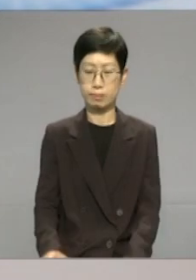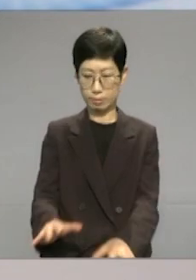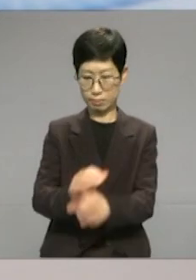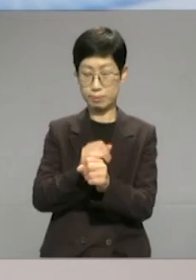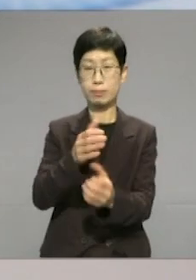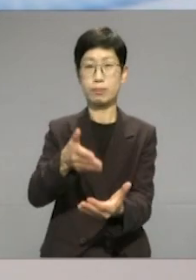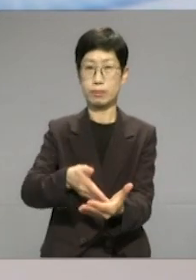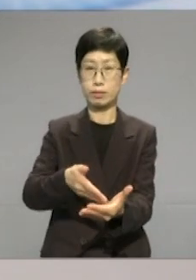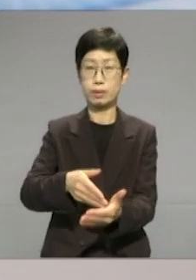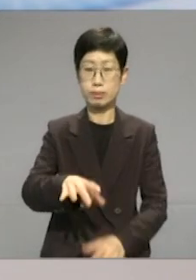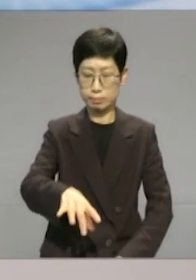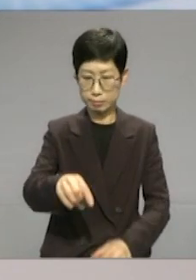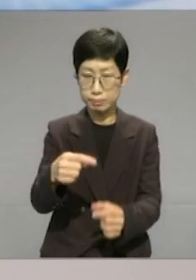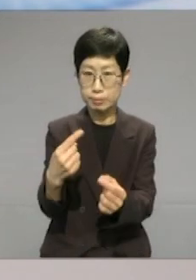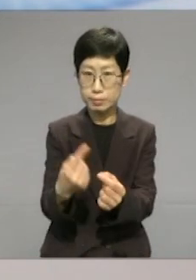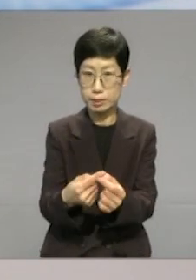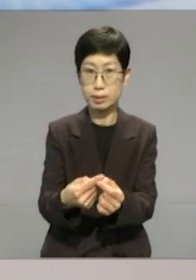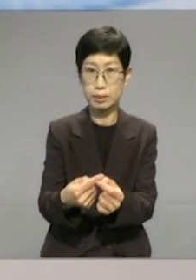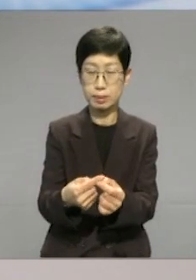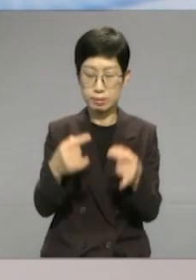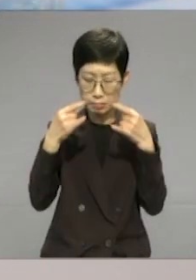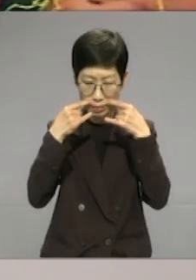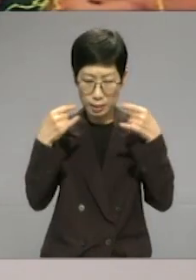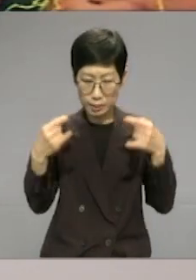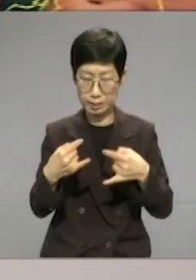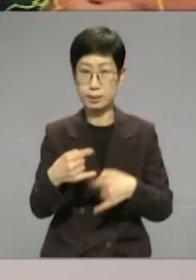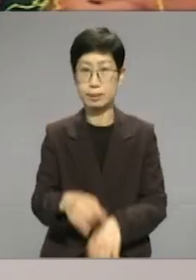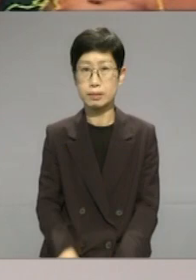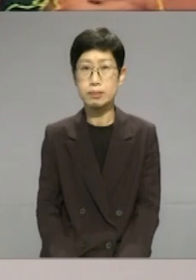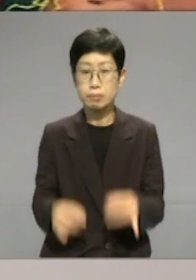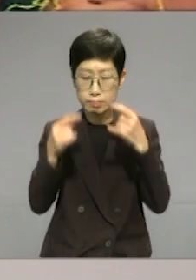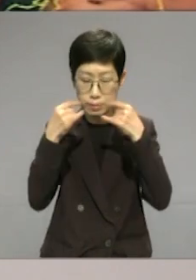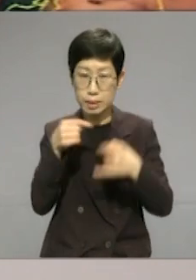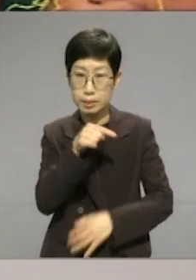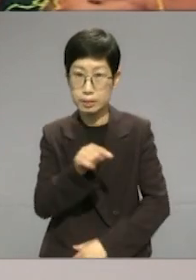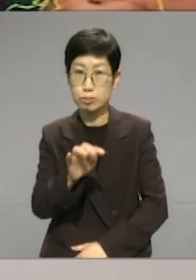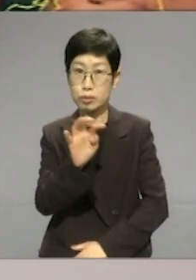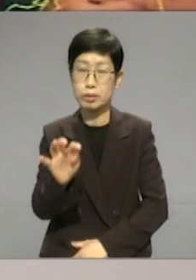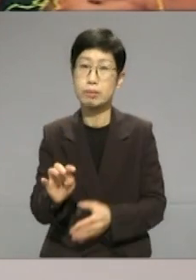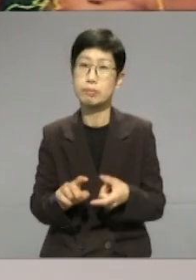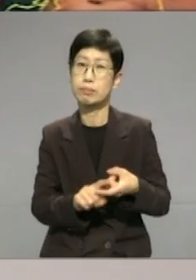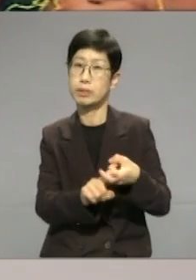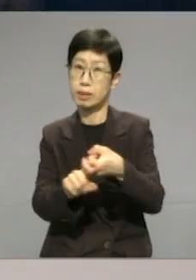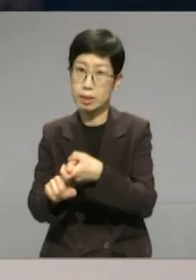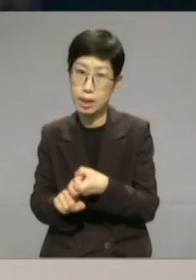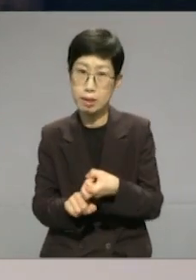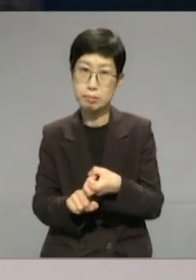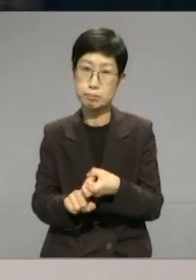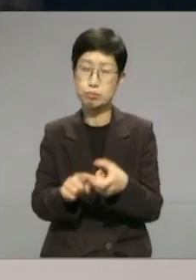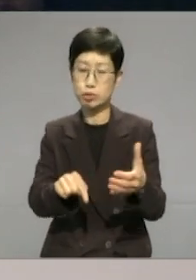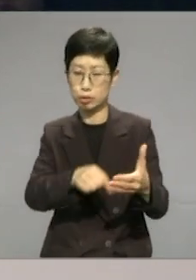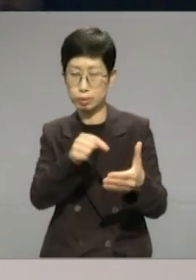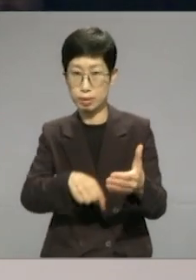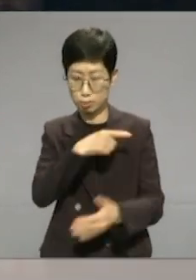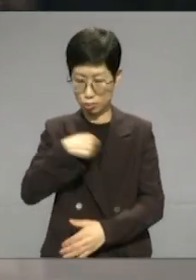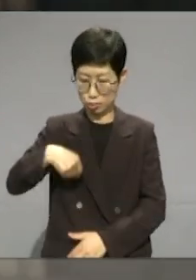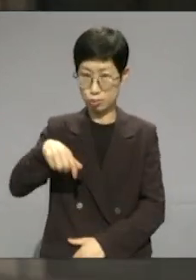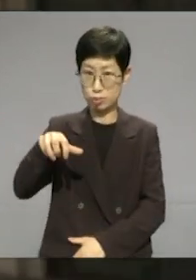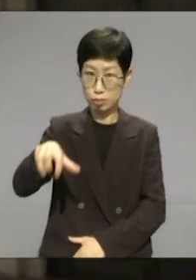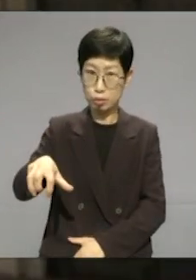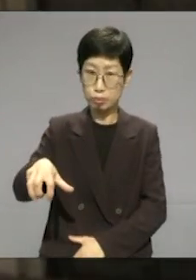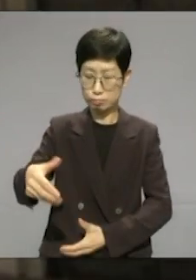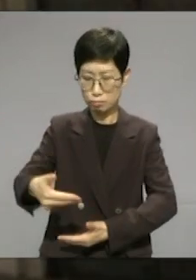월드 이 브리핑입니다. 먼저 프랑스입니다. 프랑스가 유럽연합에서 중국의 세 번째로 큰 무역